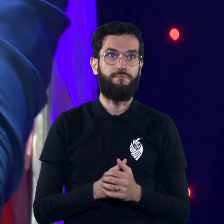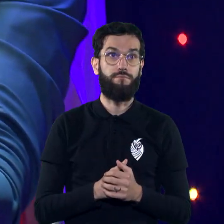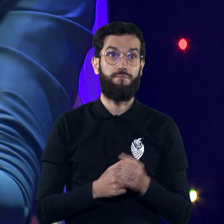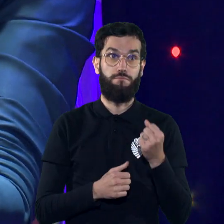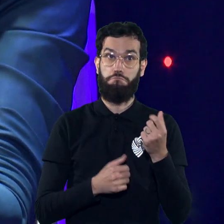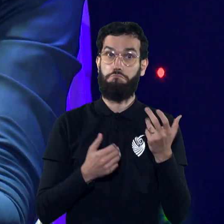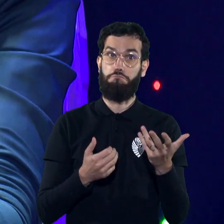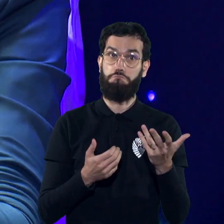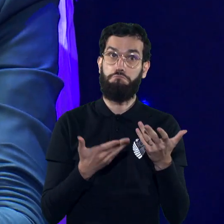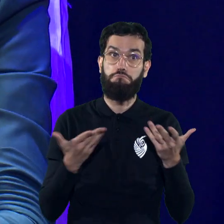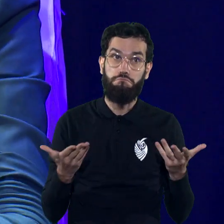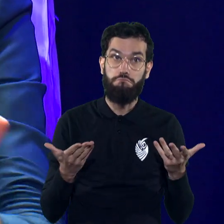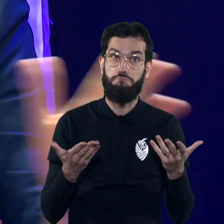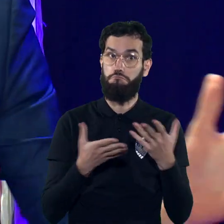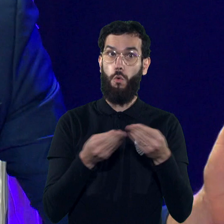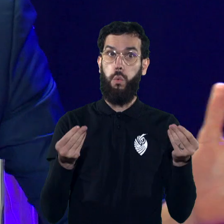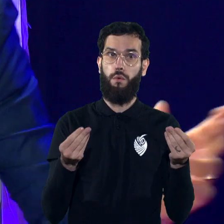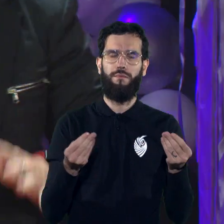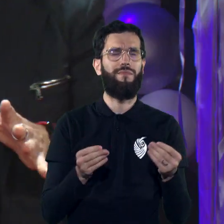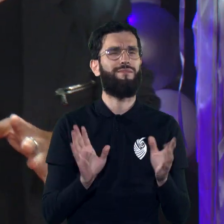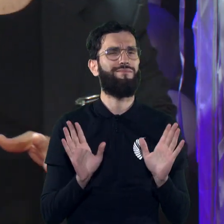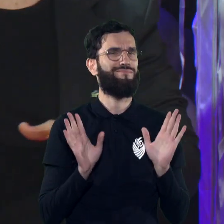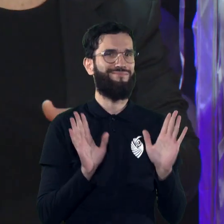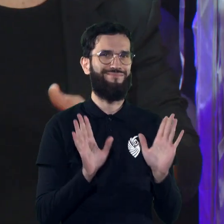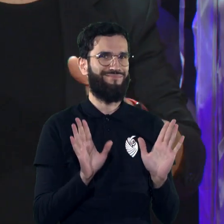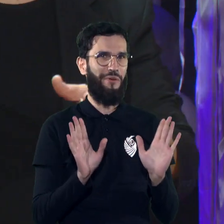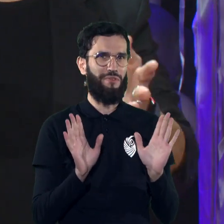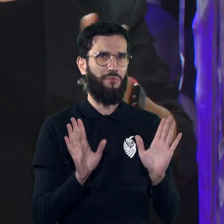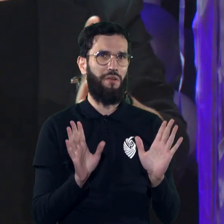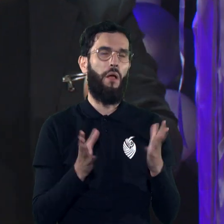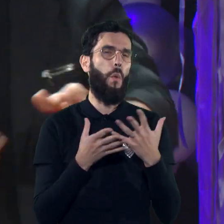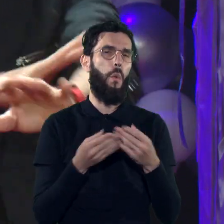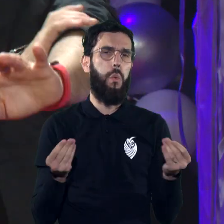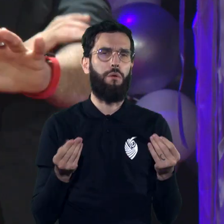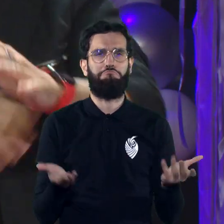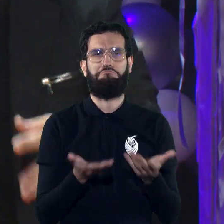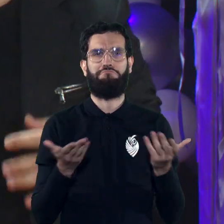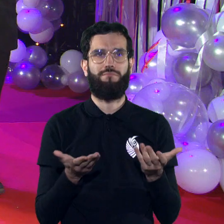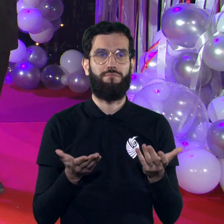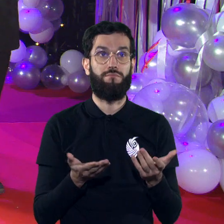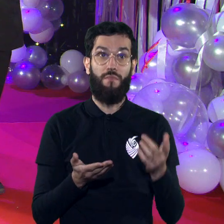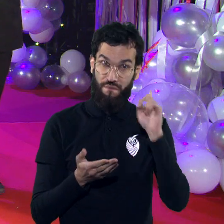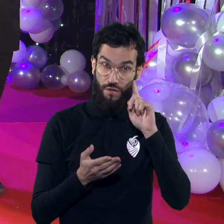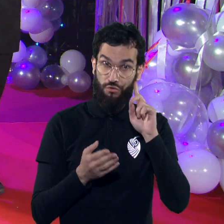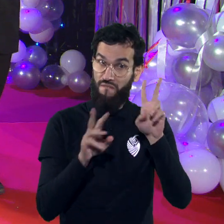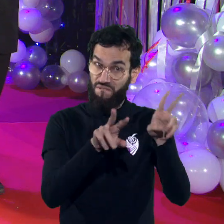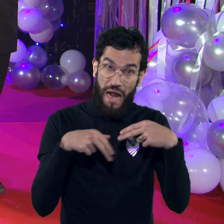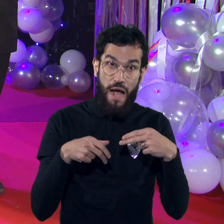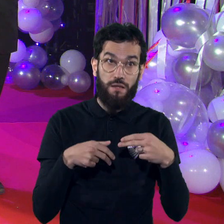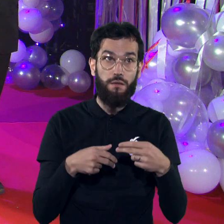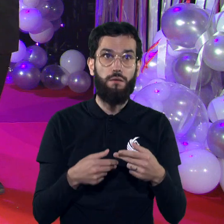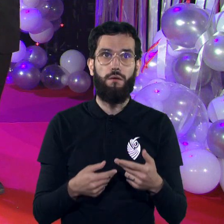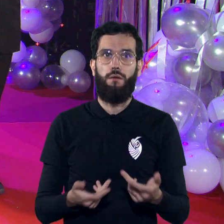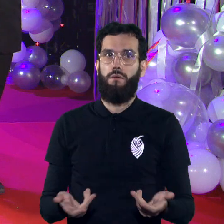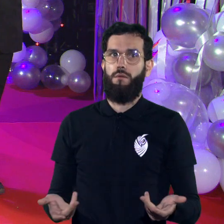keď tú ruku otvorím, tak šatka zmizla. Počkaj, ale zmiznúť to, vieš, to nie je až taký... Vieš to aj objaviť? Čo